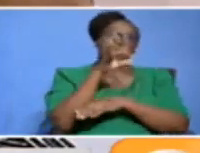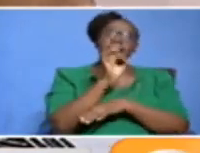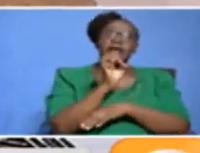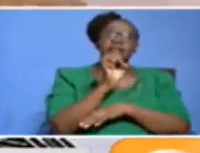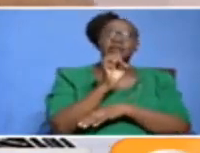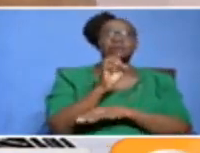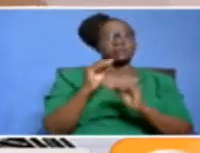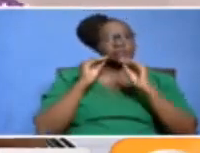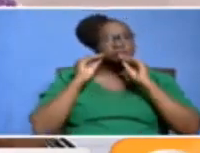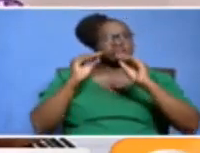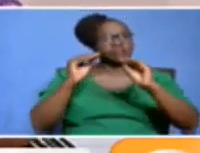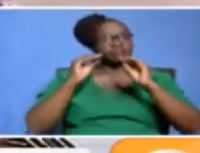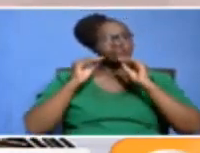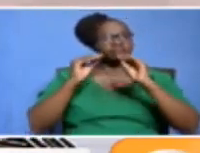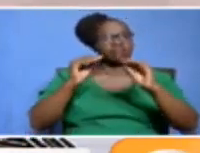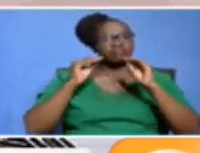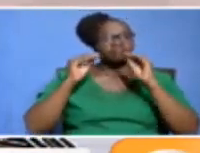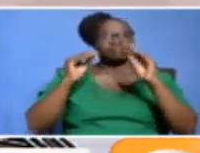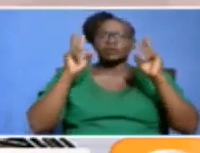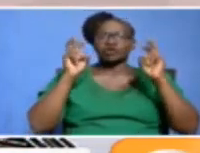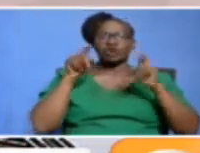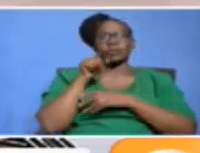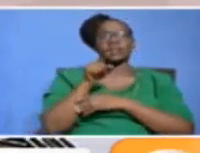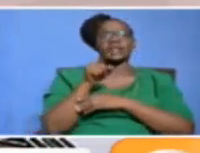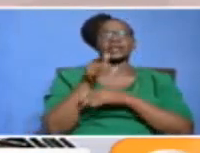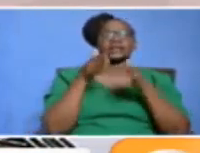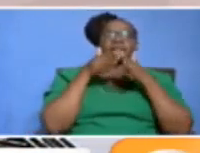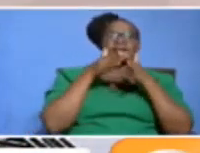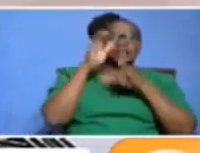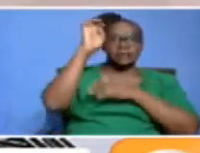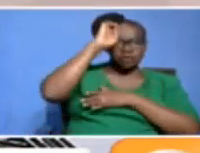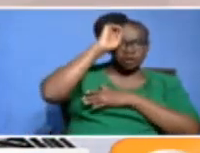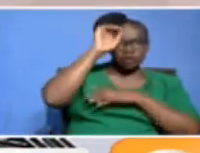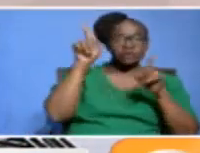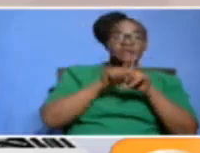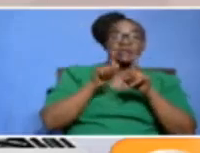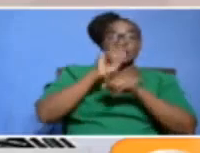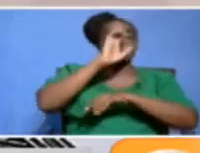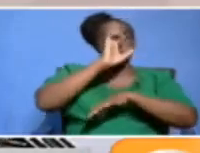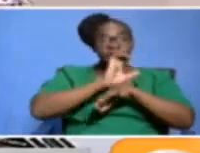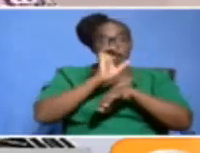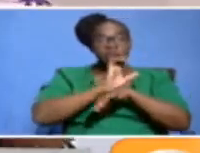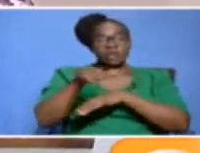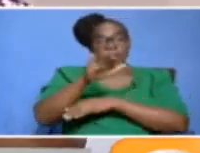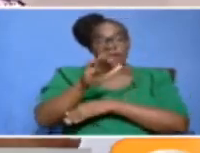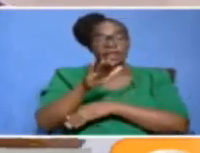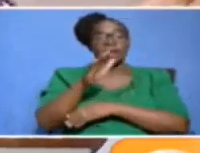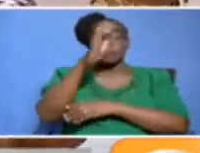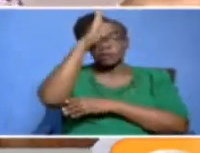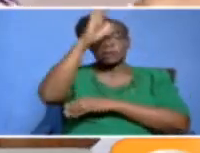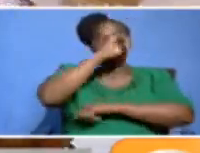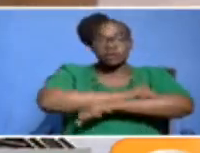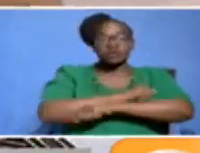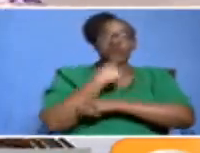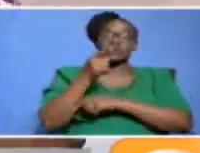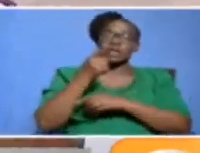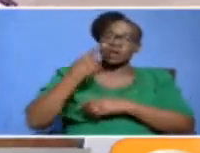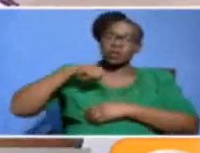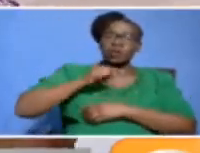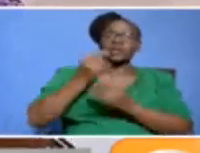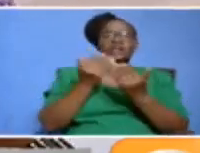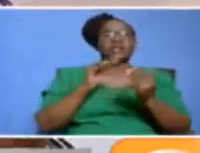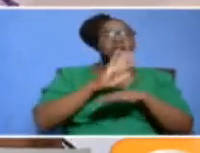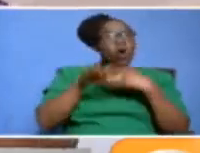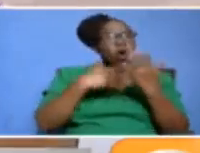wao wakiongeleshwa na kukumbushwa. Makanisani pia, hata pale pale walimu wa Sunday school waweke kipindi cha kusema siku fulani waiteni hao